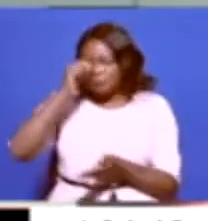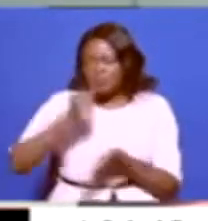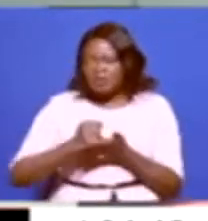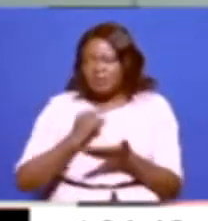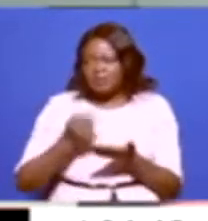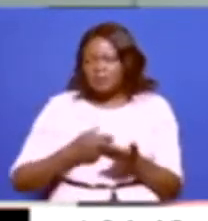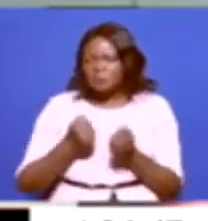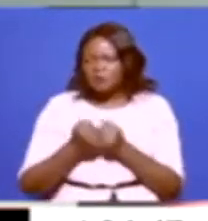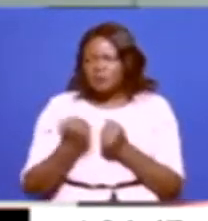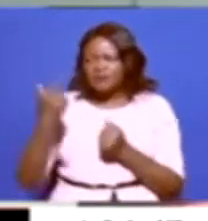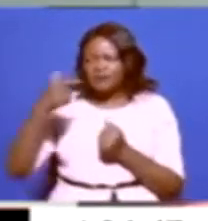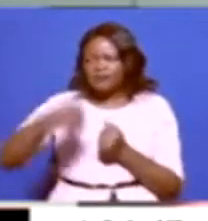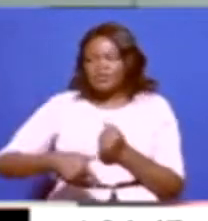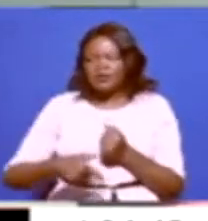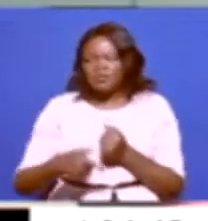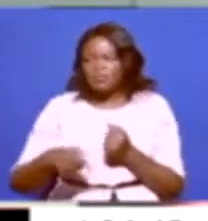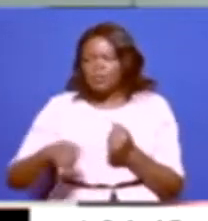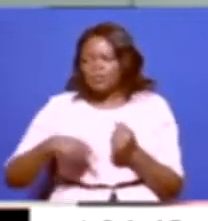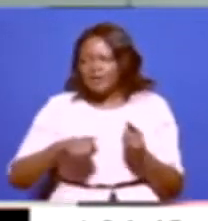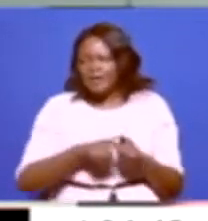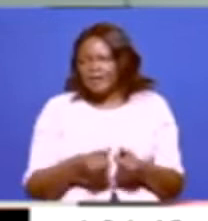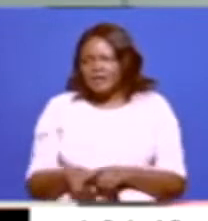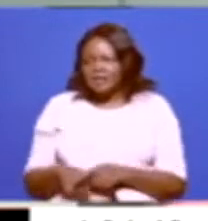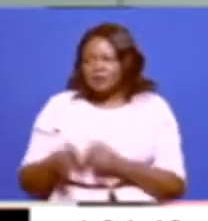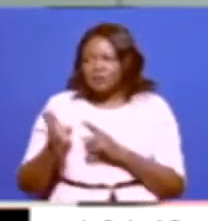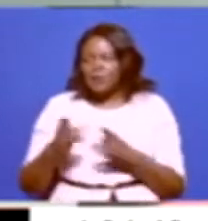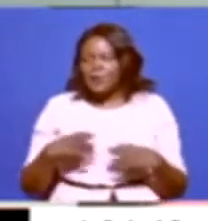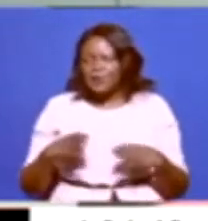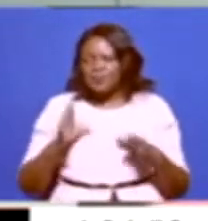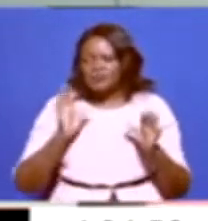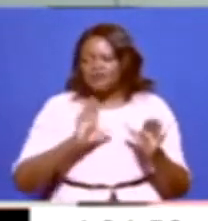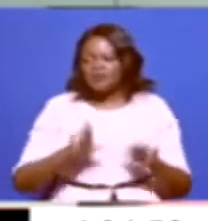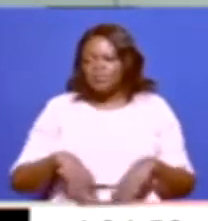mafuta. Si wenyewe kama common mwananchi tunaumia sana.